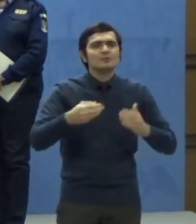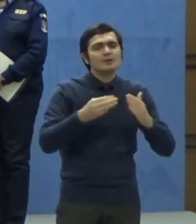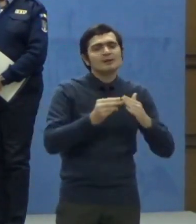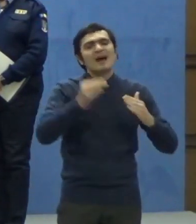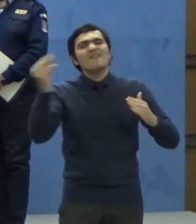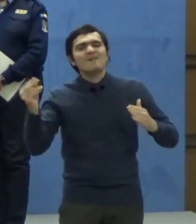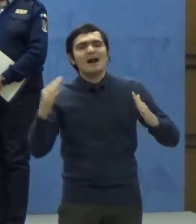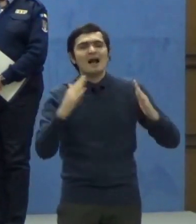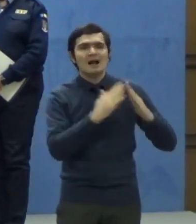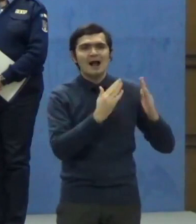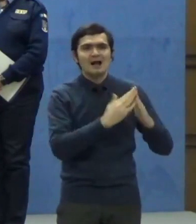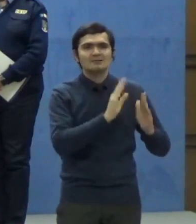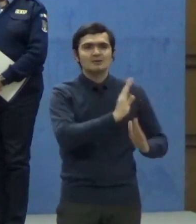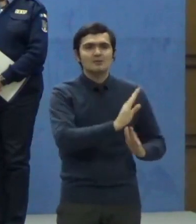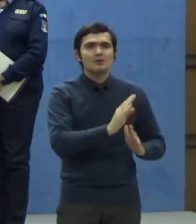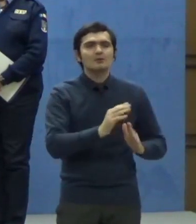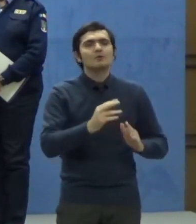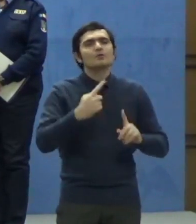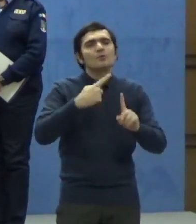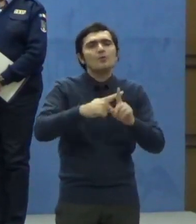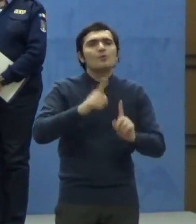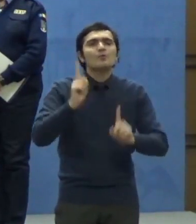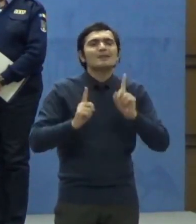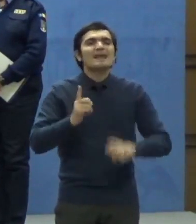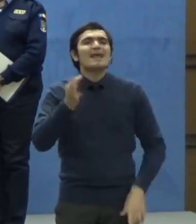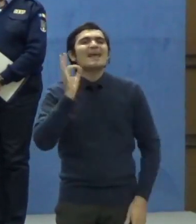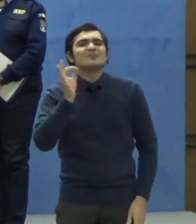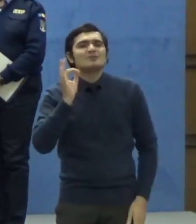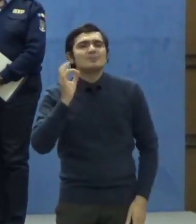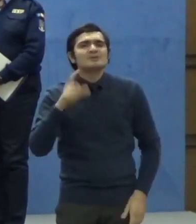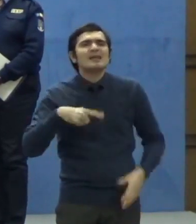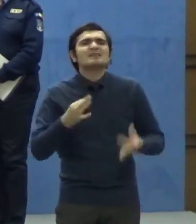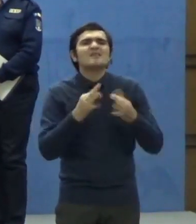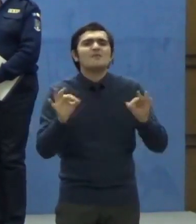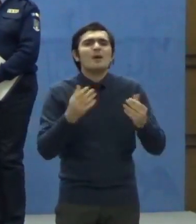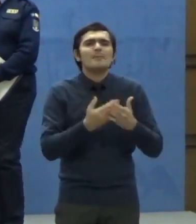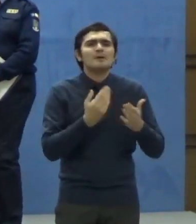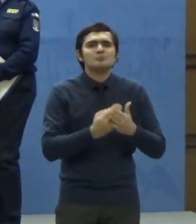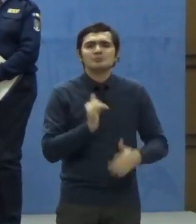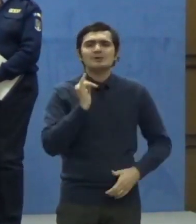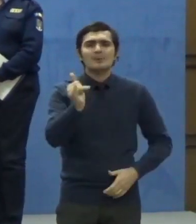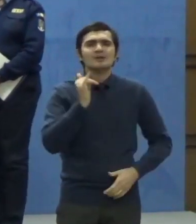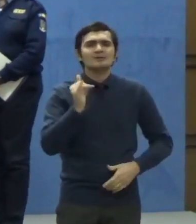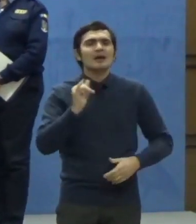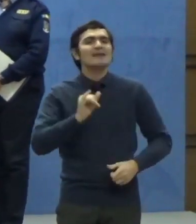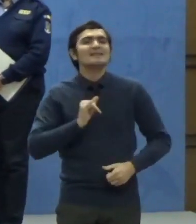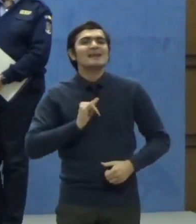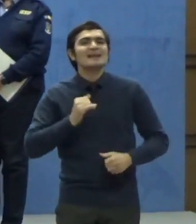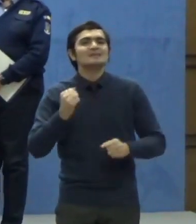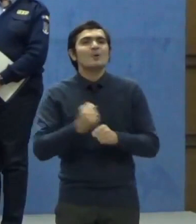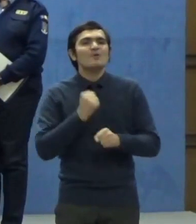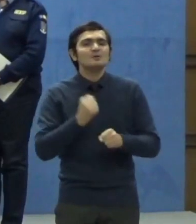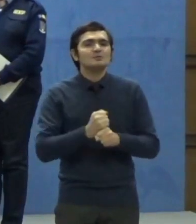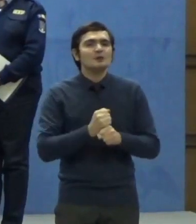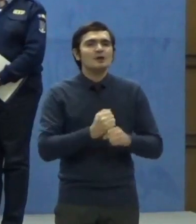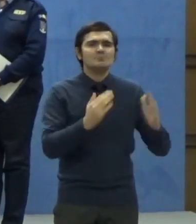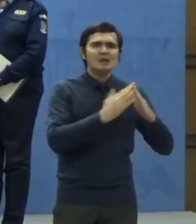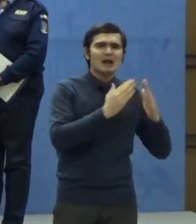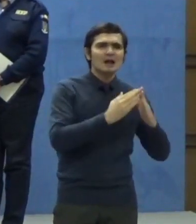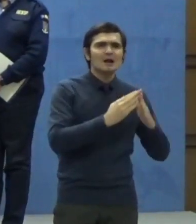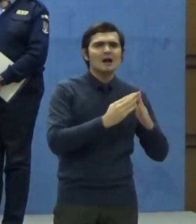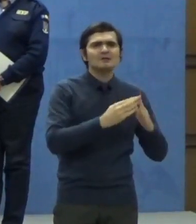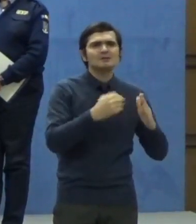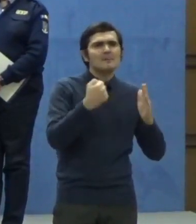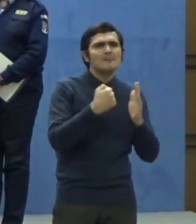gospodăriei, cu următoarele excepții. Deplasarea în interes profesional, inclusiv între locuință-gospodărie și